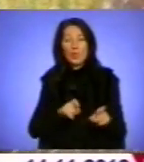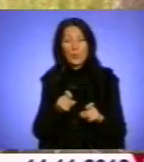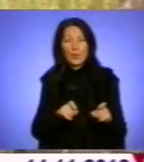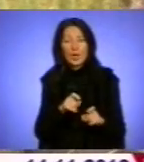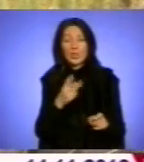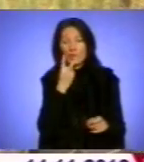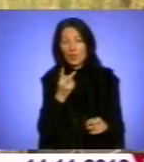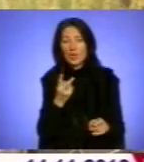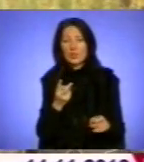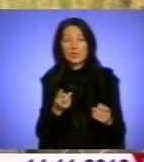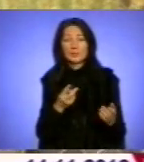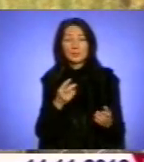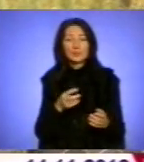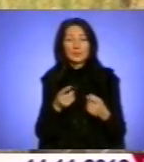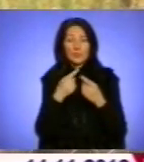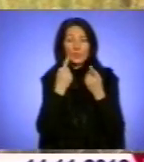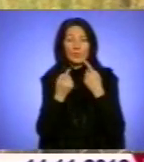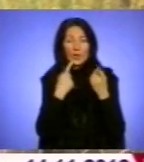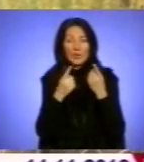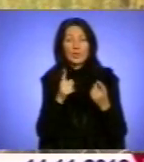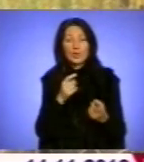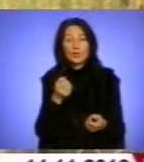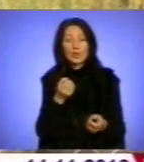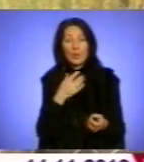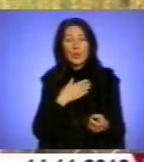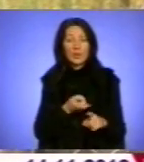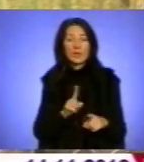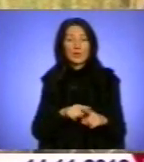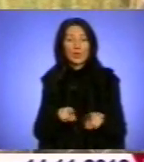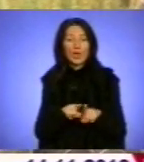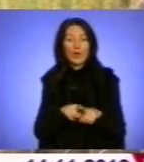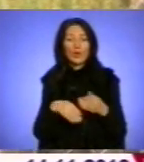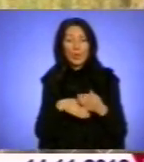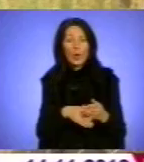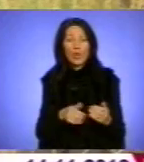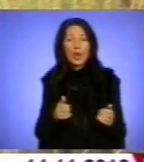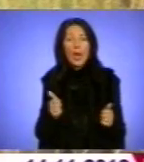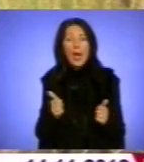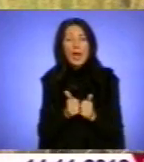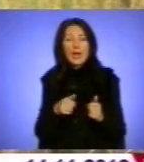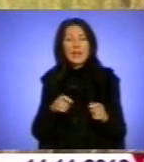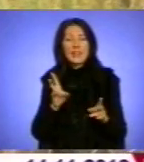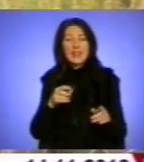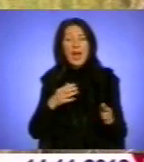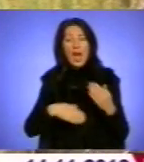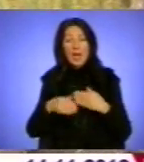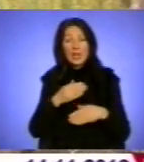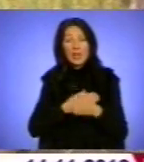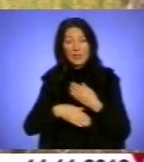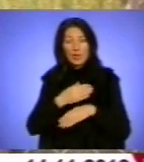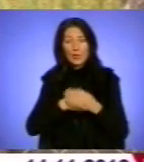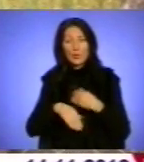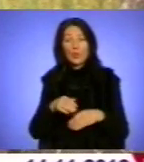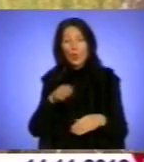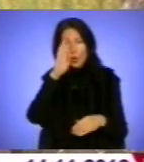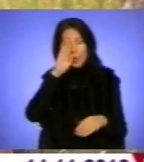позитивно, і ми цим заряджалися. Також на інвалідному візку біля нас завжди крутився один хлопчик, який дуже сильно заряджав